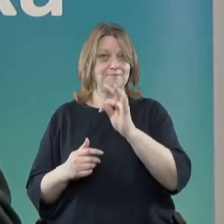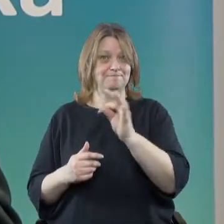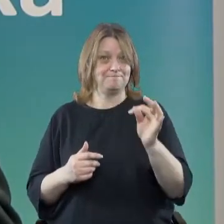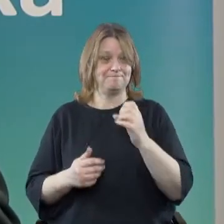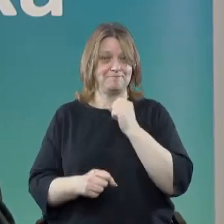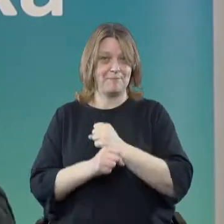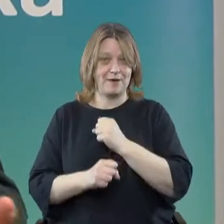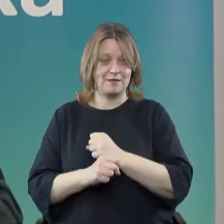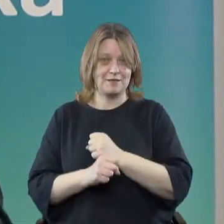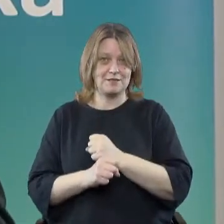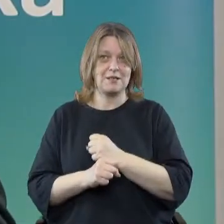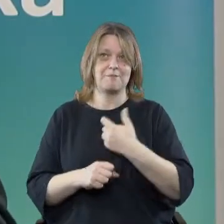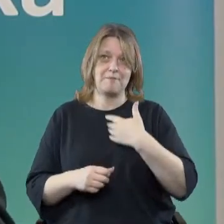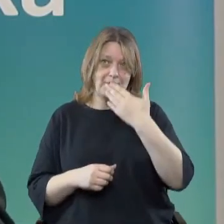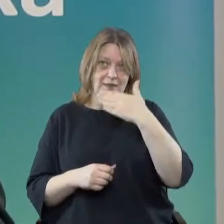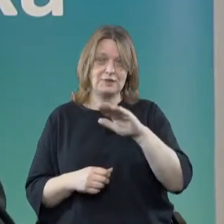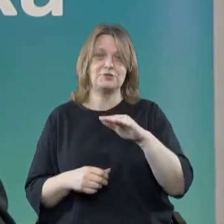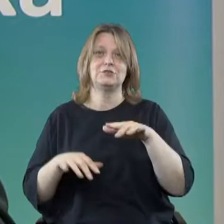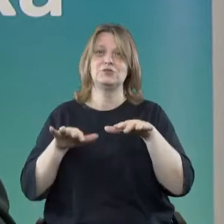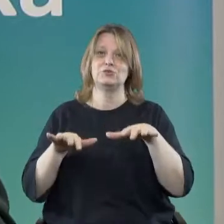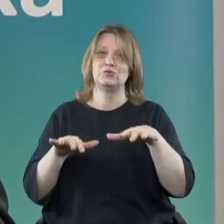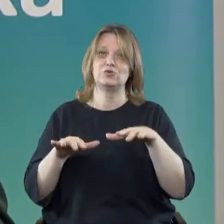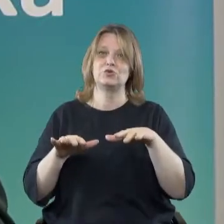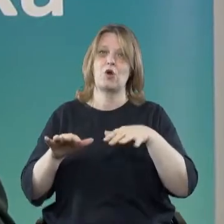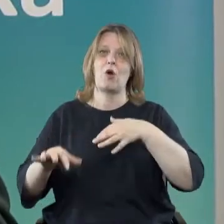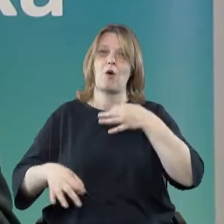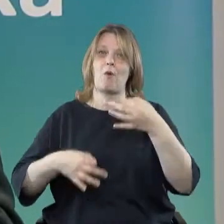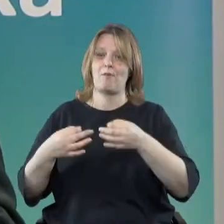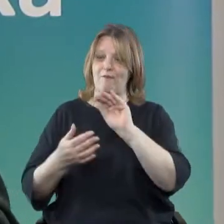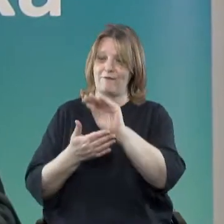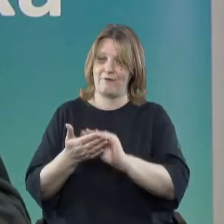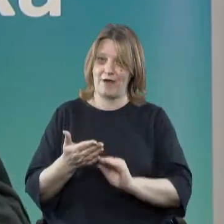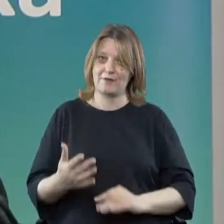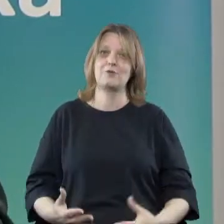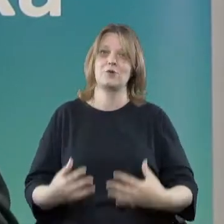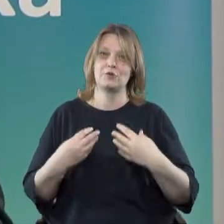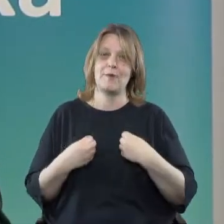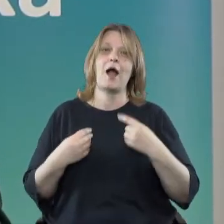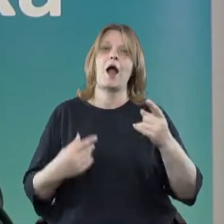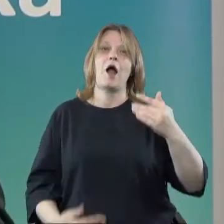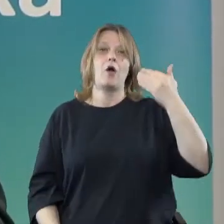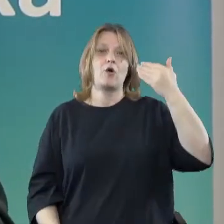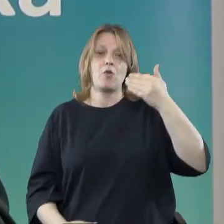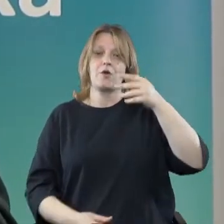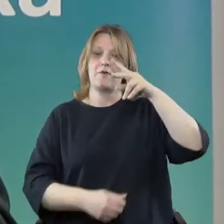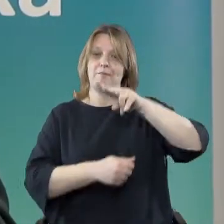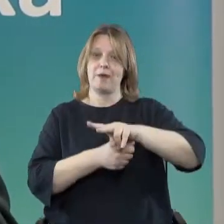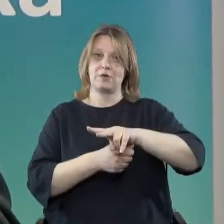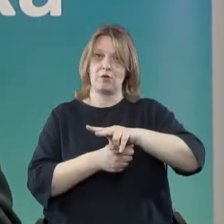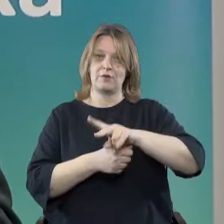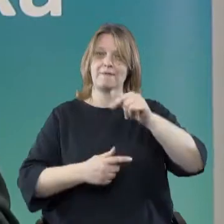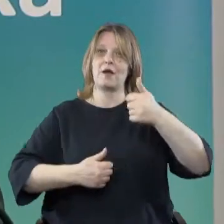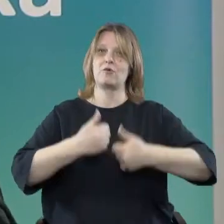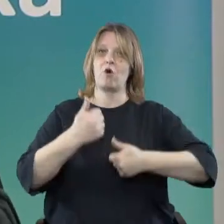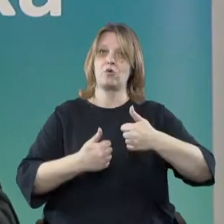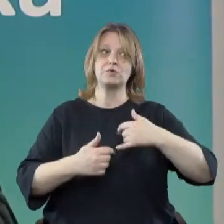Mamy nadzieję, że sporo opowiadań do nas wpłynie. Honorowy patronat nad konkursem objęła małżonka